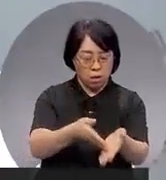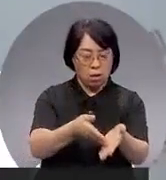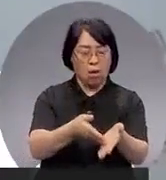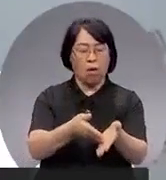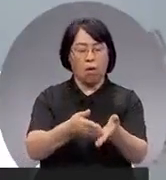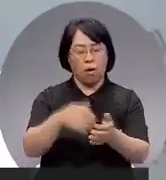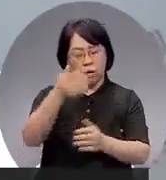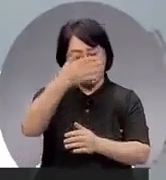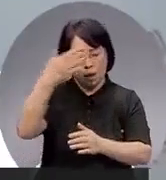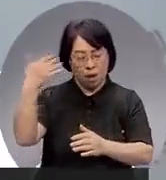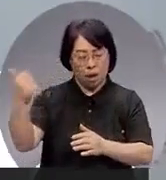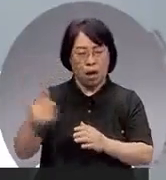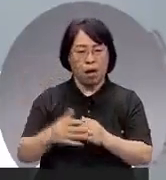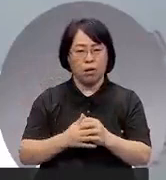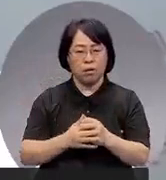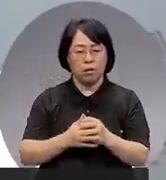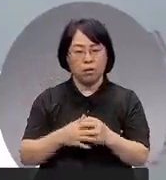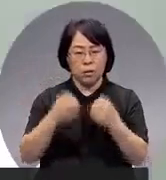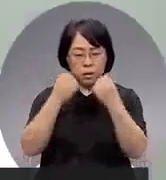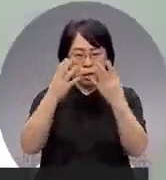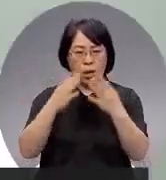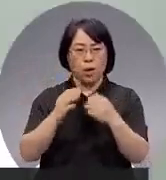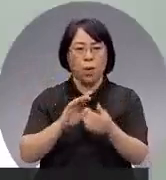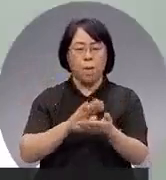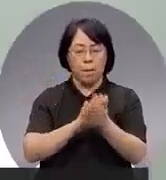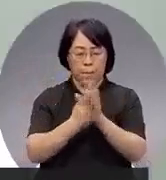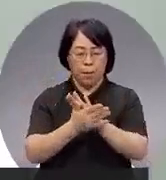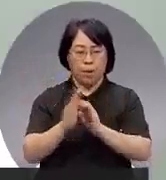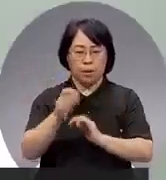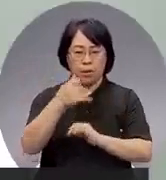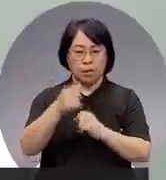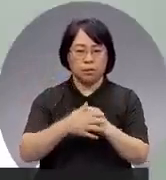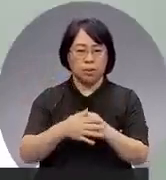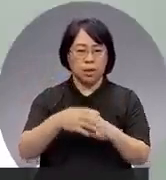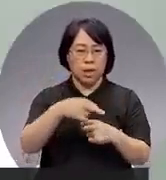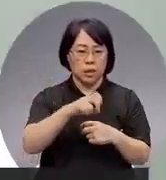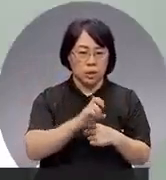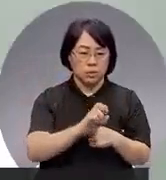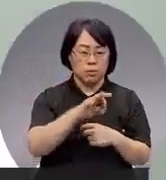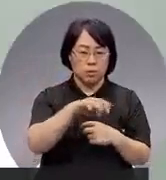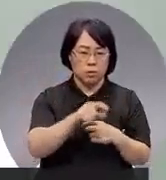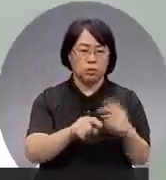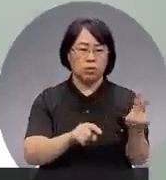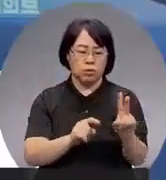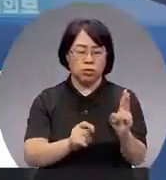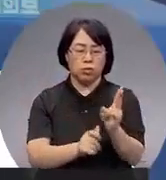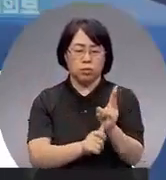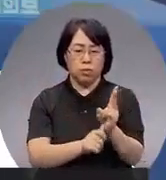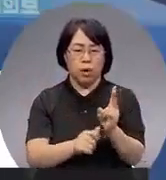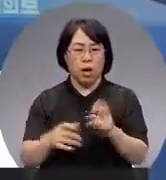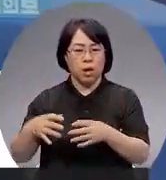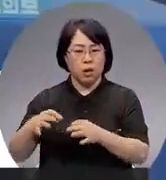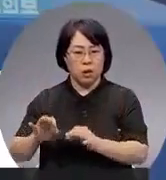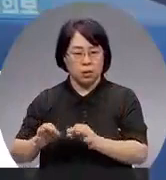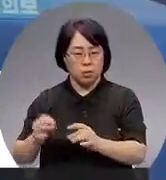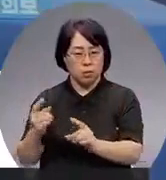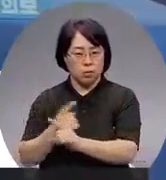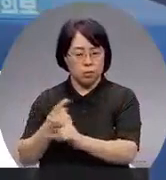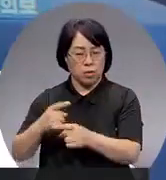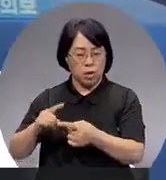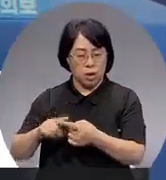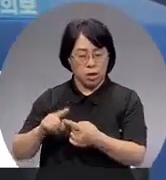치닫던 단일화가 새 국면을 맞고 있습니다. 심의보 윤건영 두 예비 후보가 김 후보의 수정